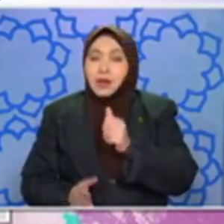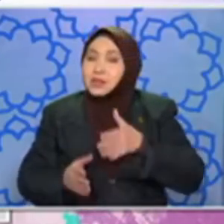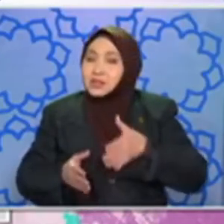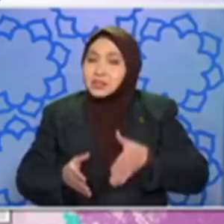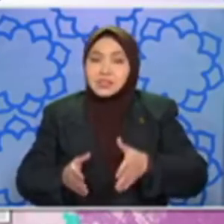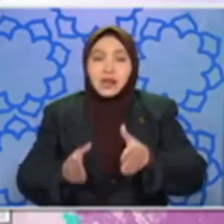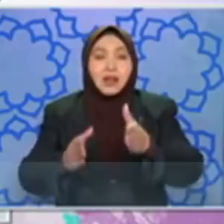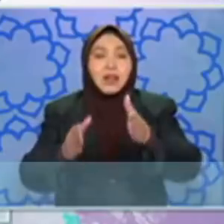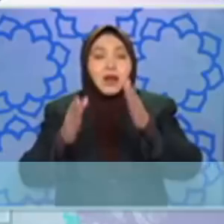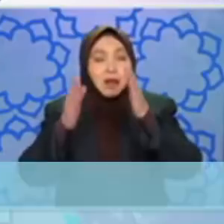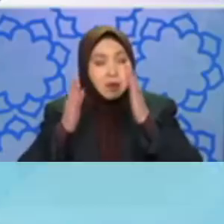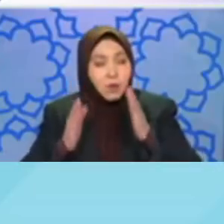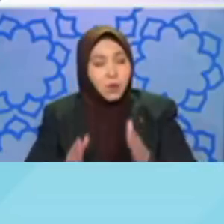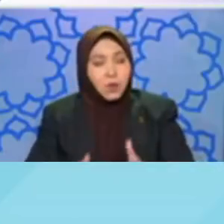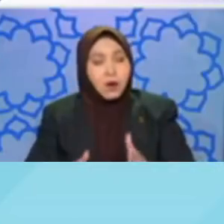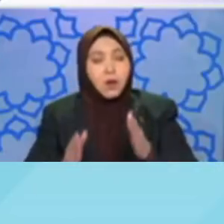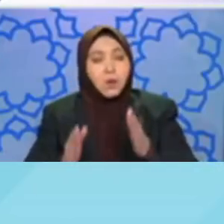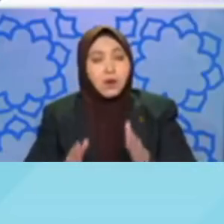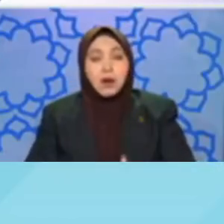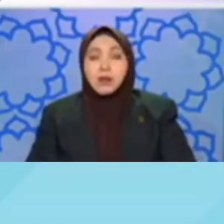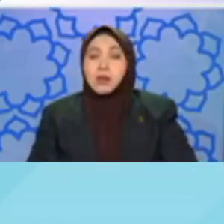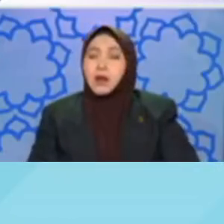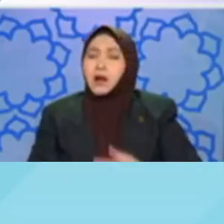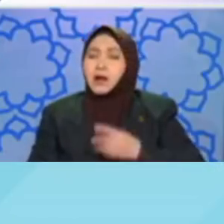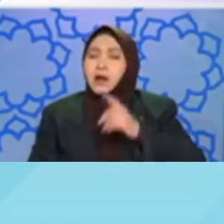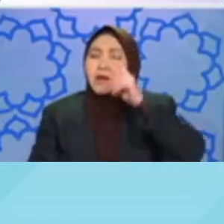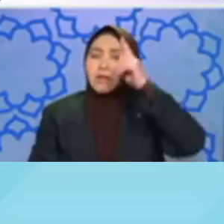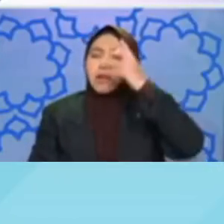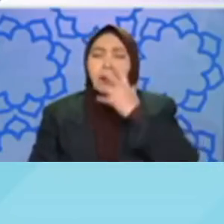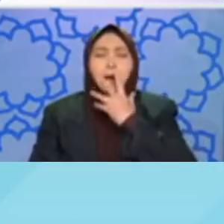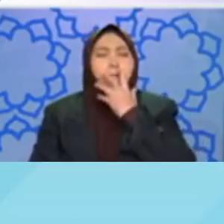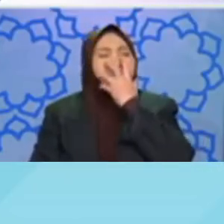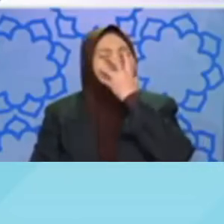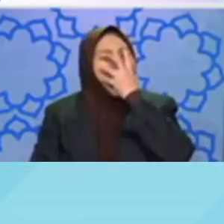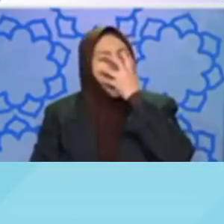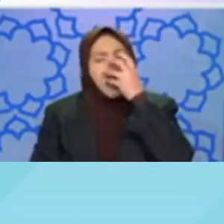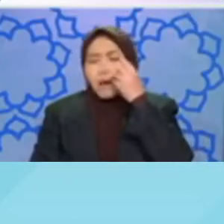غير المغضوب عليهم ولا